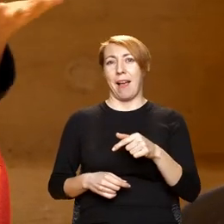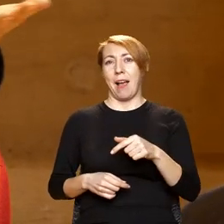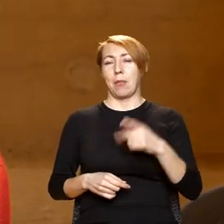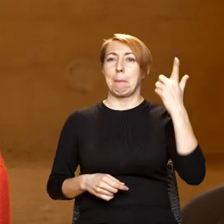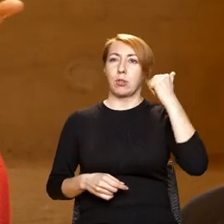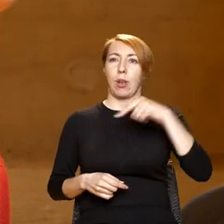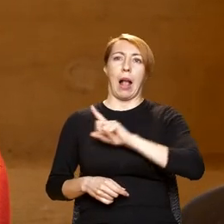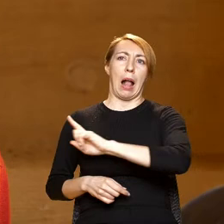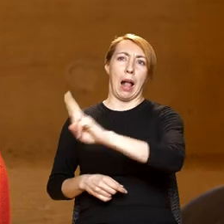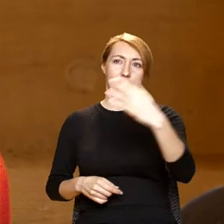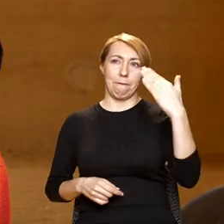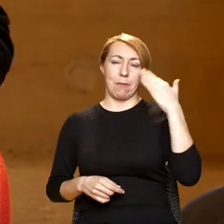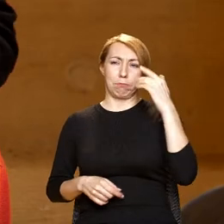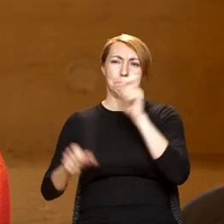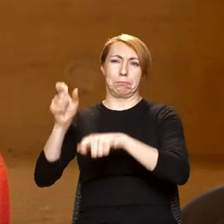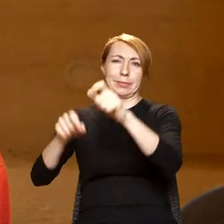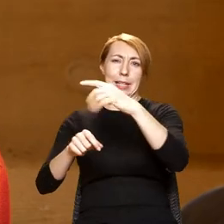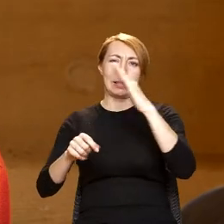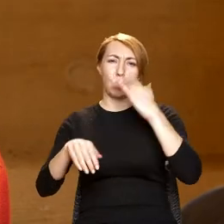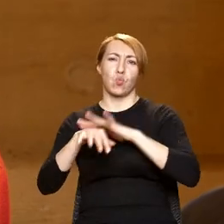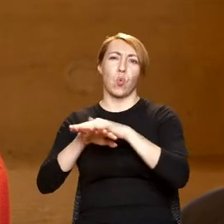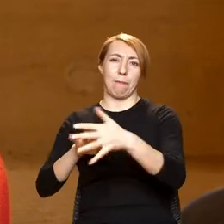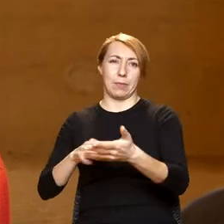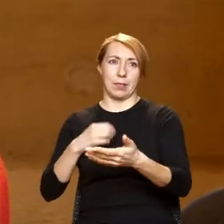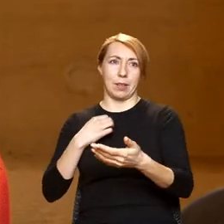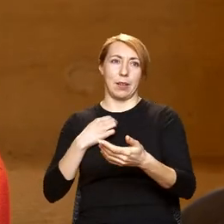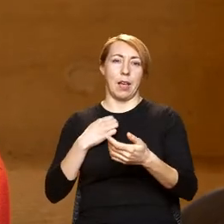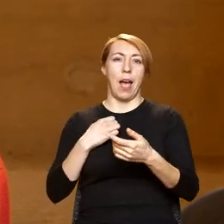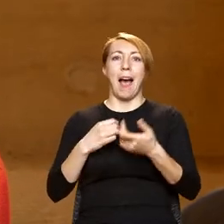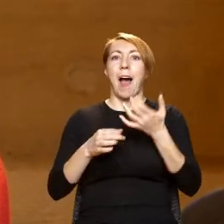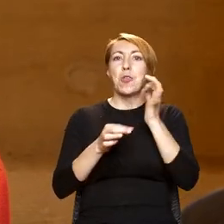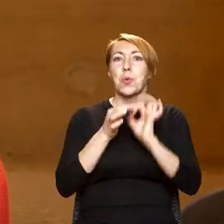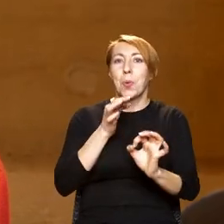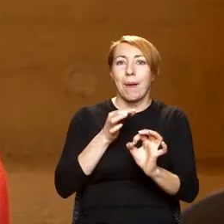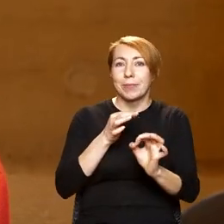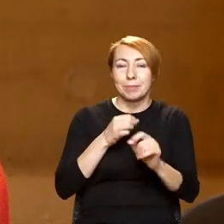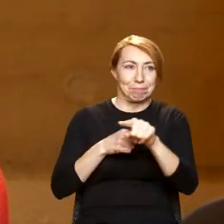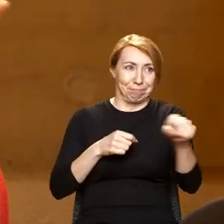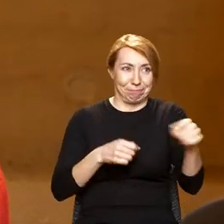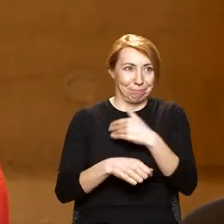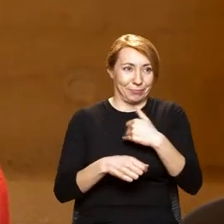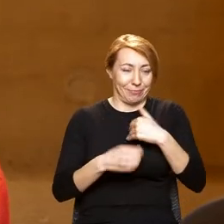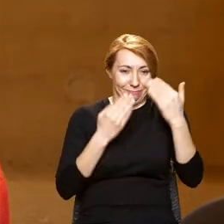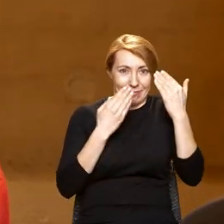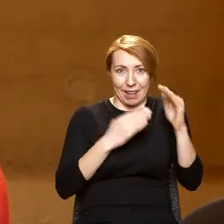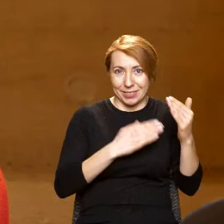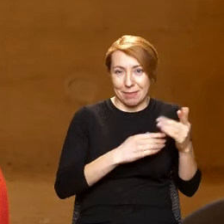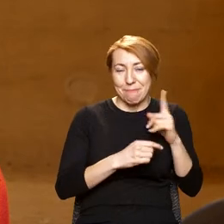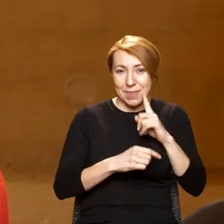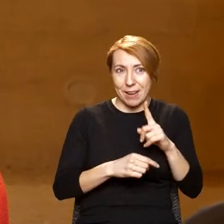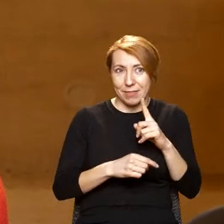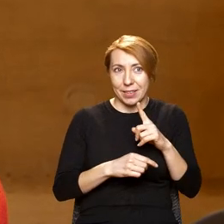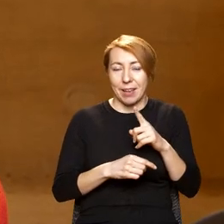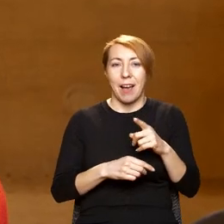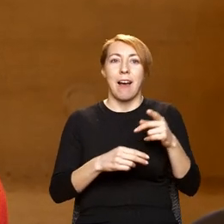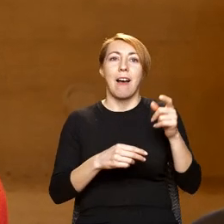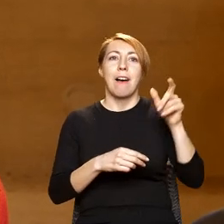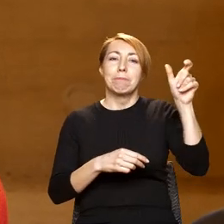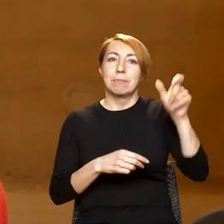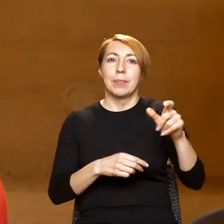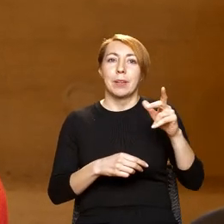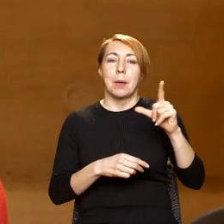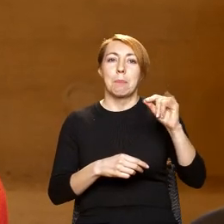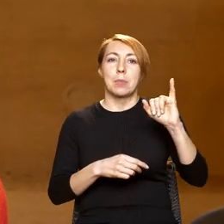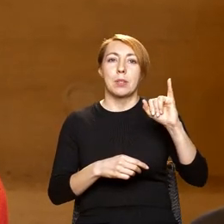wiedzą, prawda? No takie znane postaci, no, a szczegóły są przecież niekonieczne, bo nie chodzi o te postaci, tylko o Piłsudskiego, ale